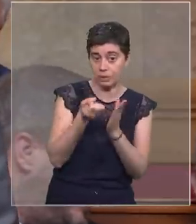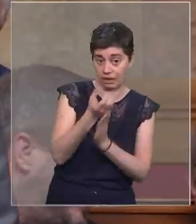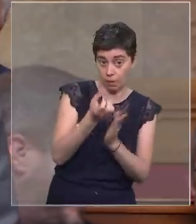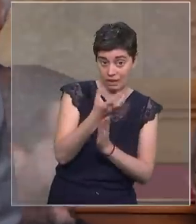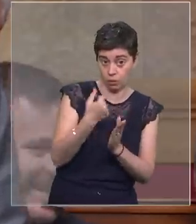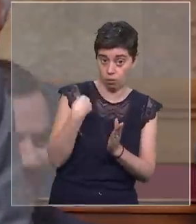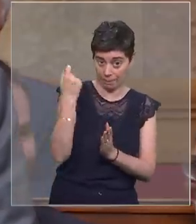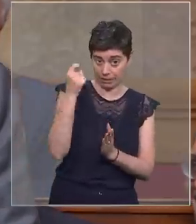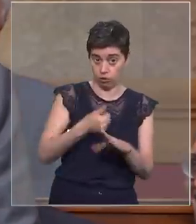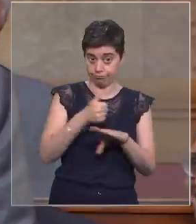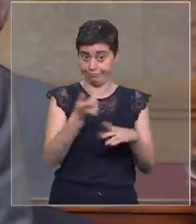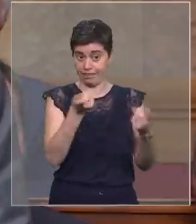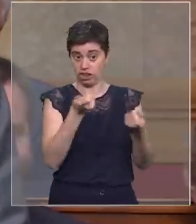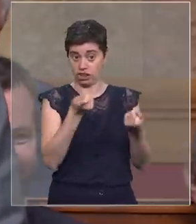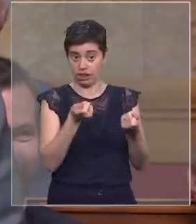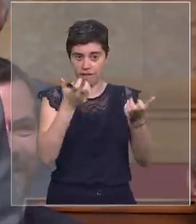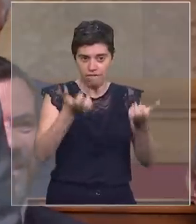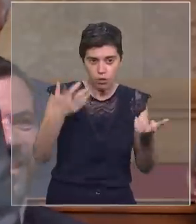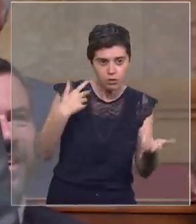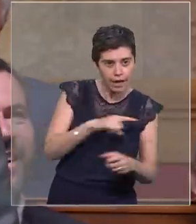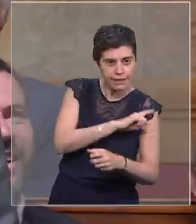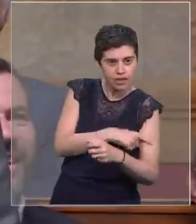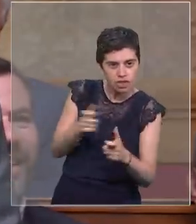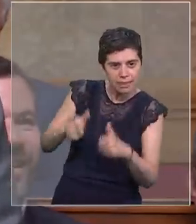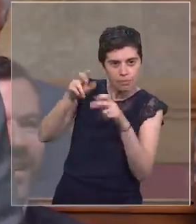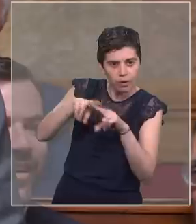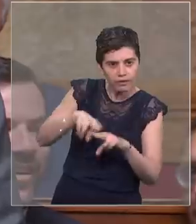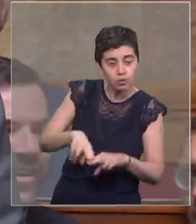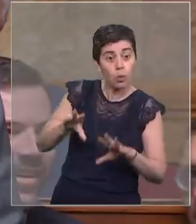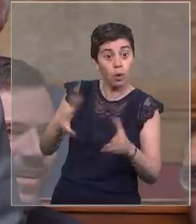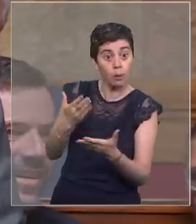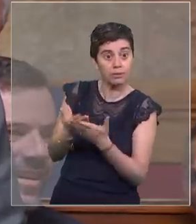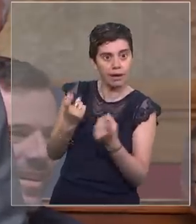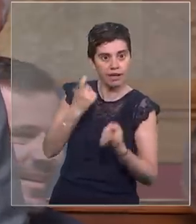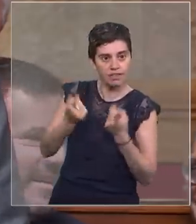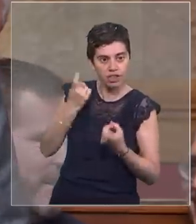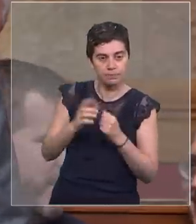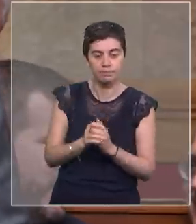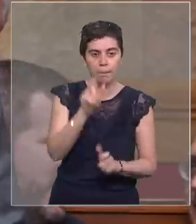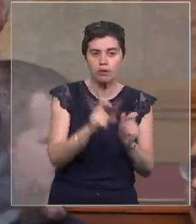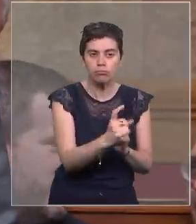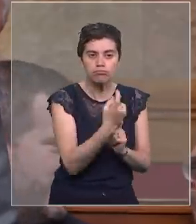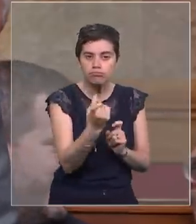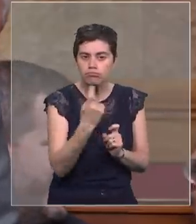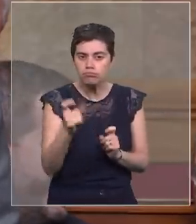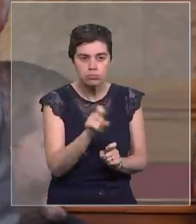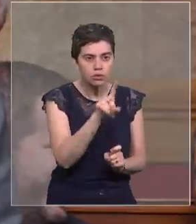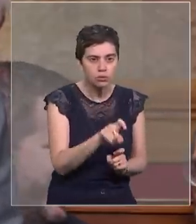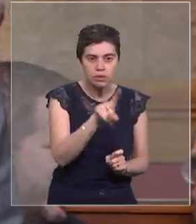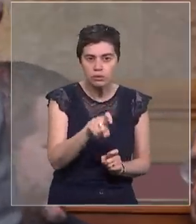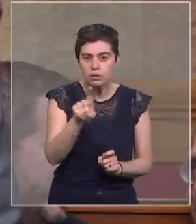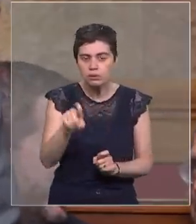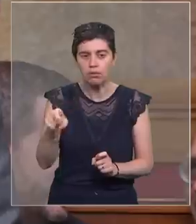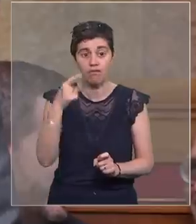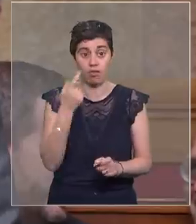que je préside s'attarde sur la rénovation énergétique des bâtiments. Au fil des auditions, on constate quoi ? On constate un